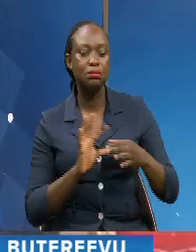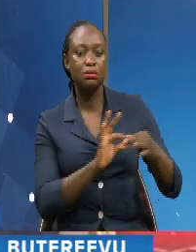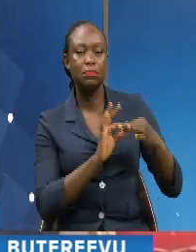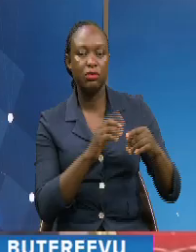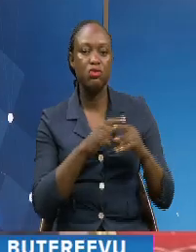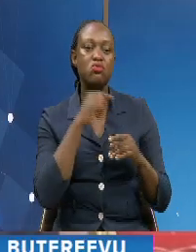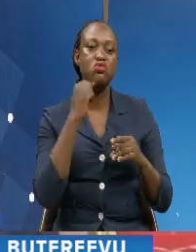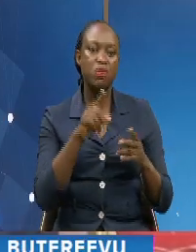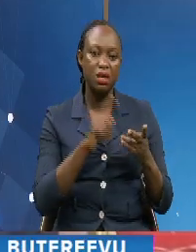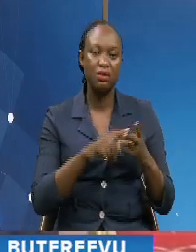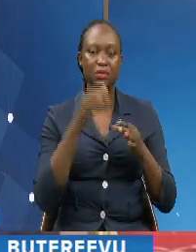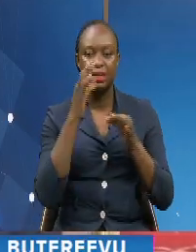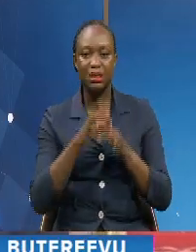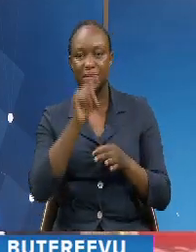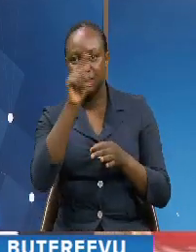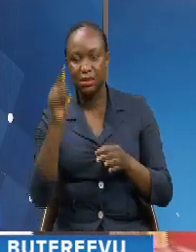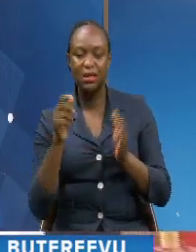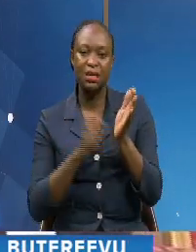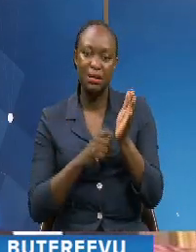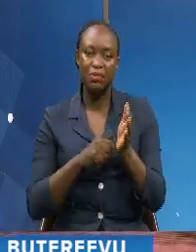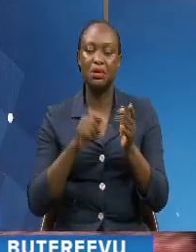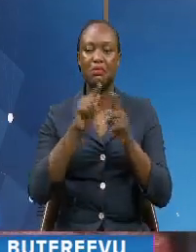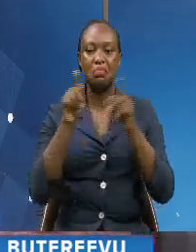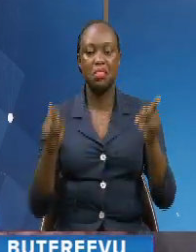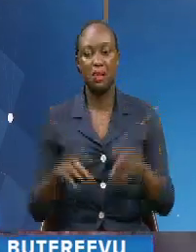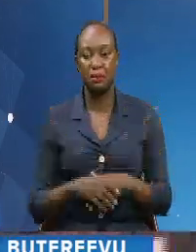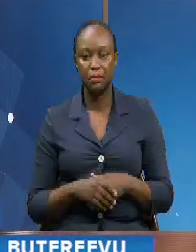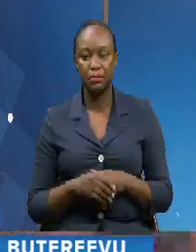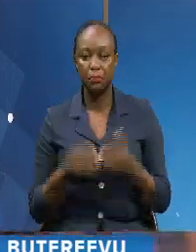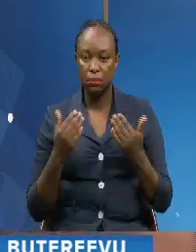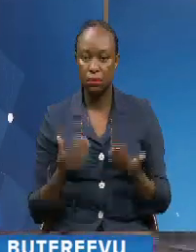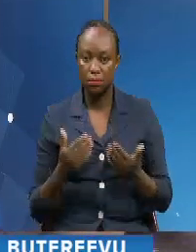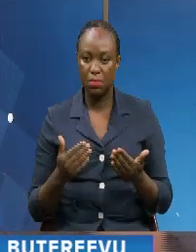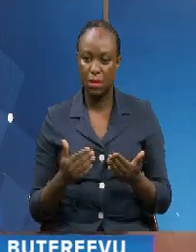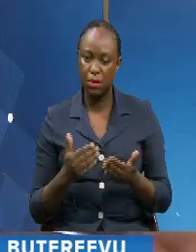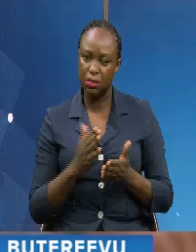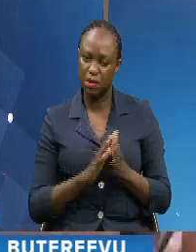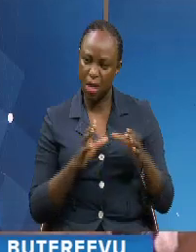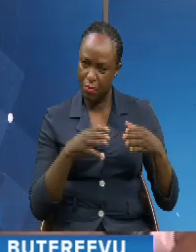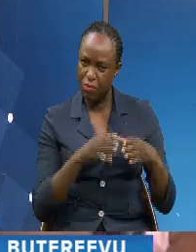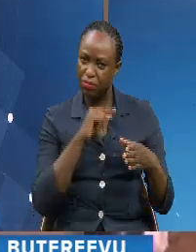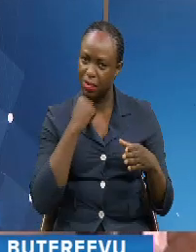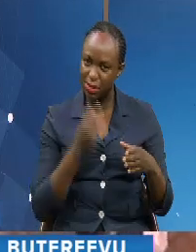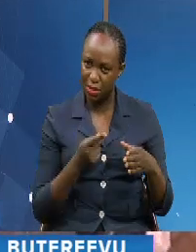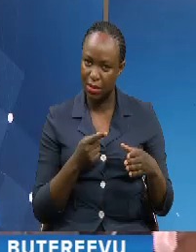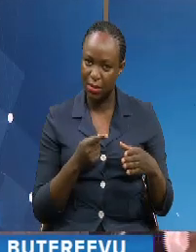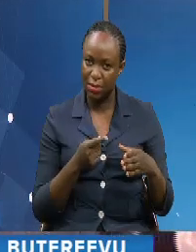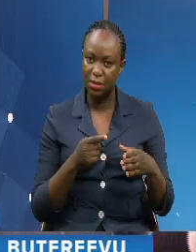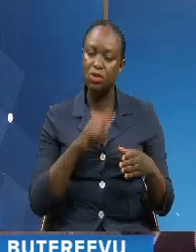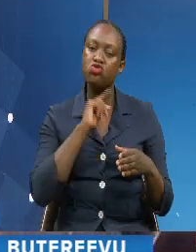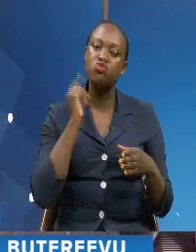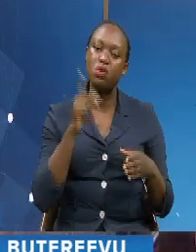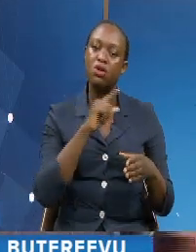okuli Luweero, Nakaseke, Kamuli n'ebirala. Kyokka mu kiseera kino waliwo ekibinja ky'abasumba abeegattira mu kibiina ki Luweero